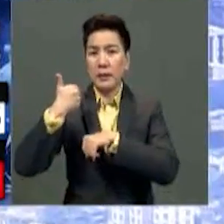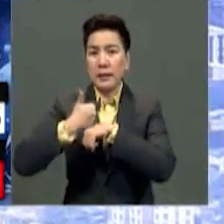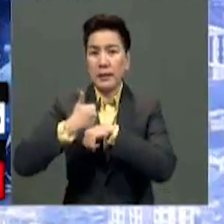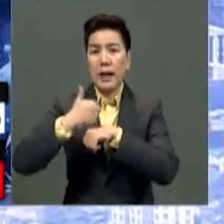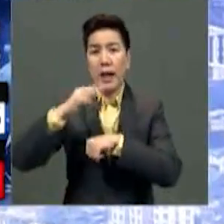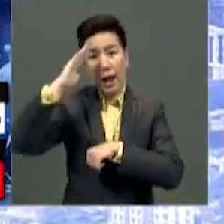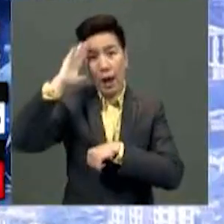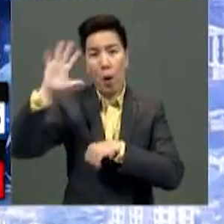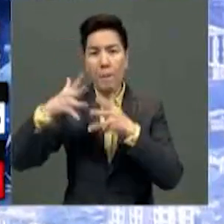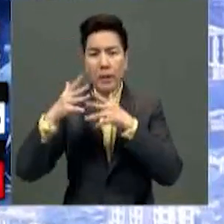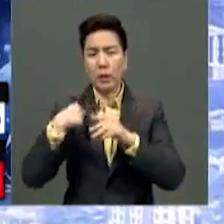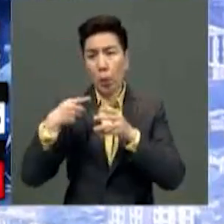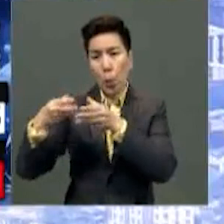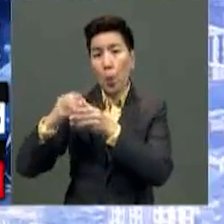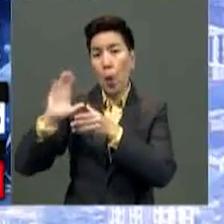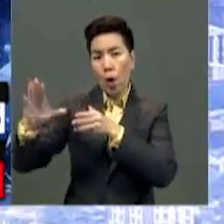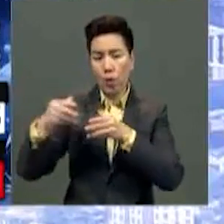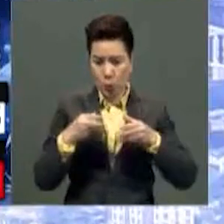เอริกาก็เป็นประเทศที่เป็นดับนึงที่รายงานพี่น้องประชาชนอยู่แล้วก็แลกเปลี่ยนความห่วงใยนี้กับทางทีมของทางด้านทางทางๆผู้บัญชาการทหารบกของทาง3